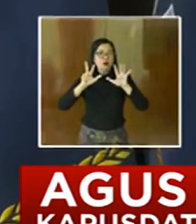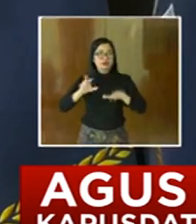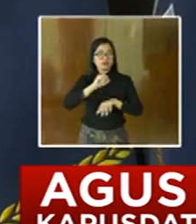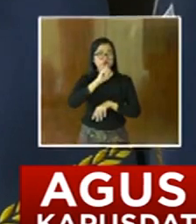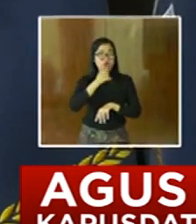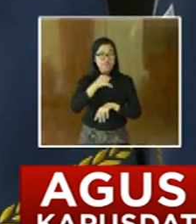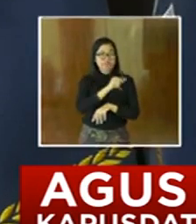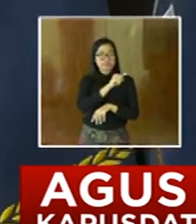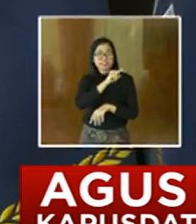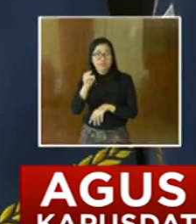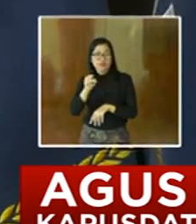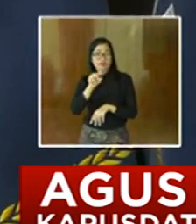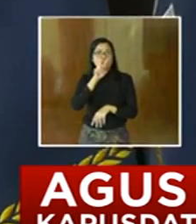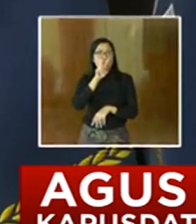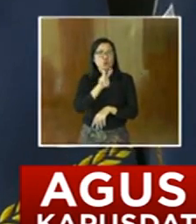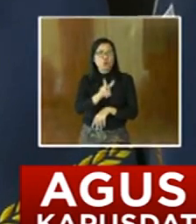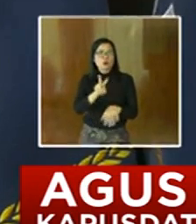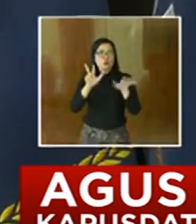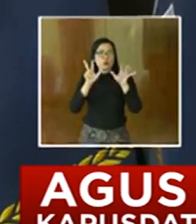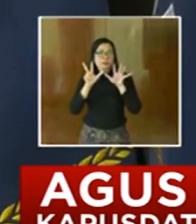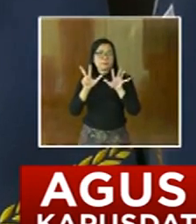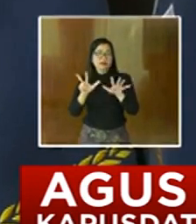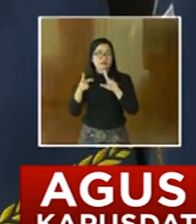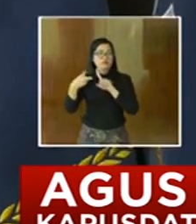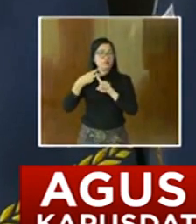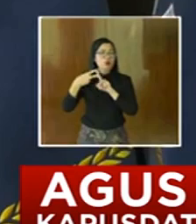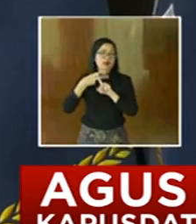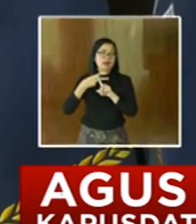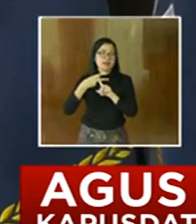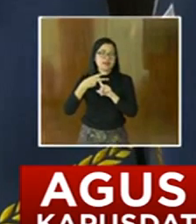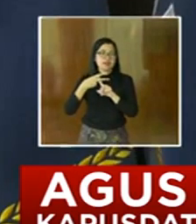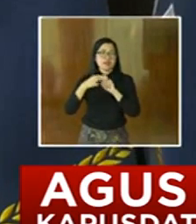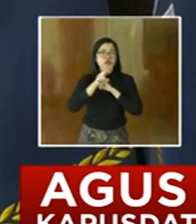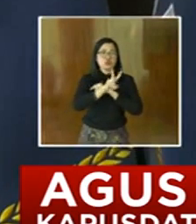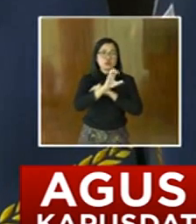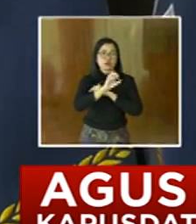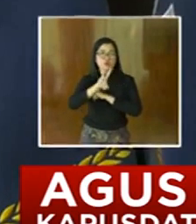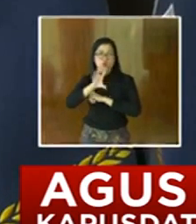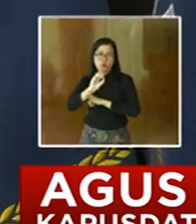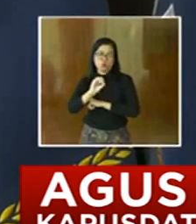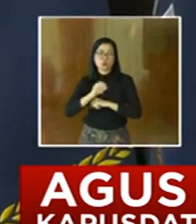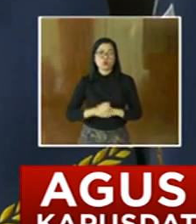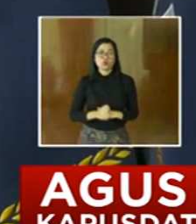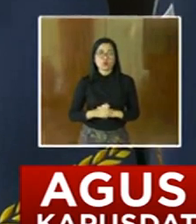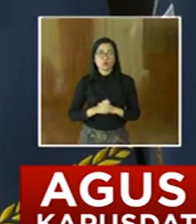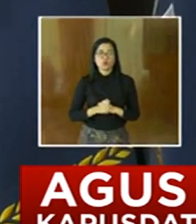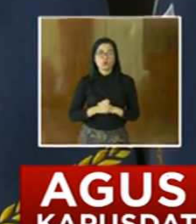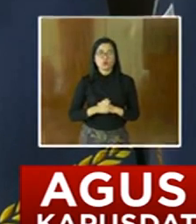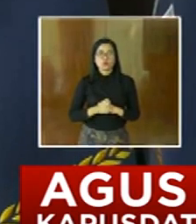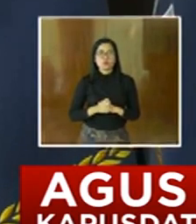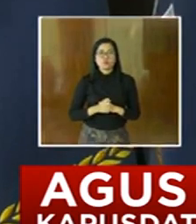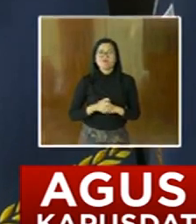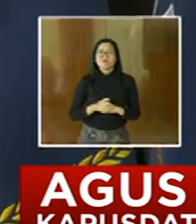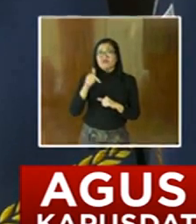tangisan 28 Feb 2002 puluh kemudian karena ini